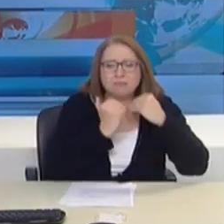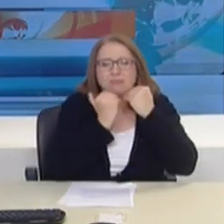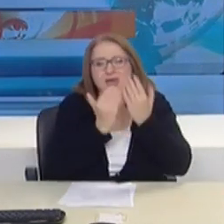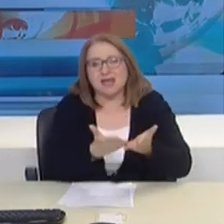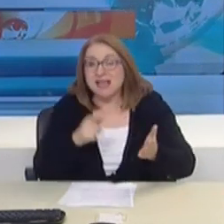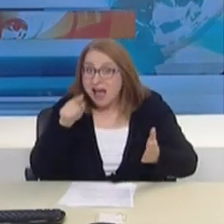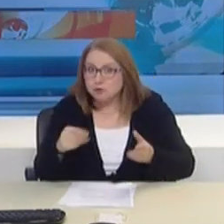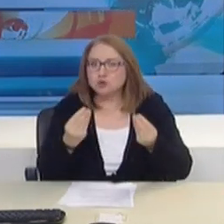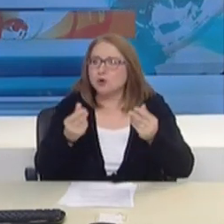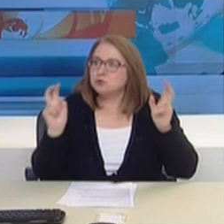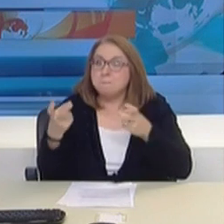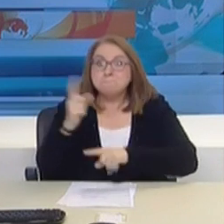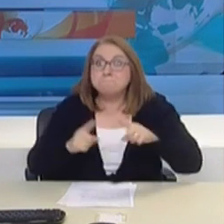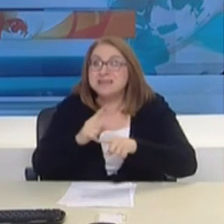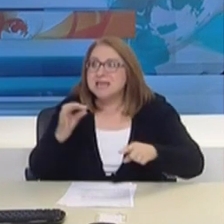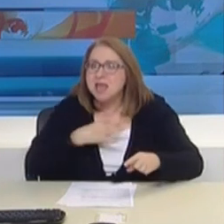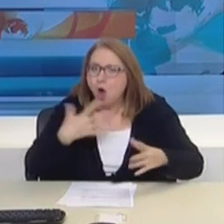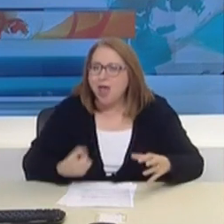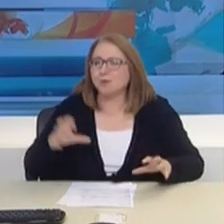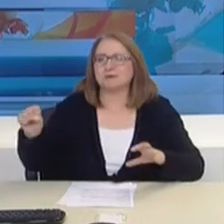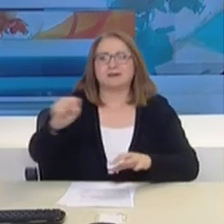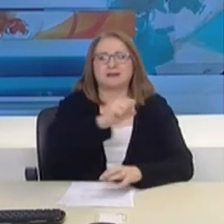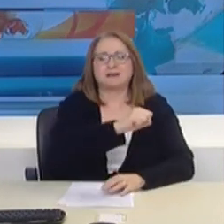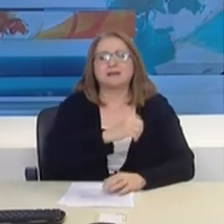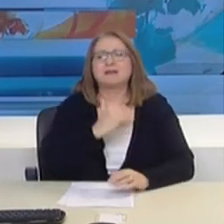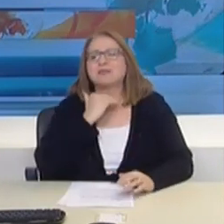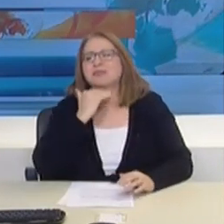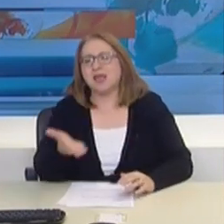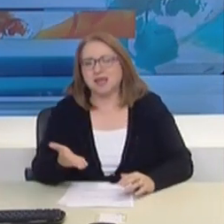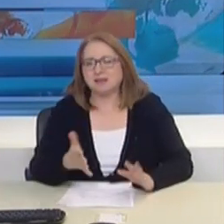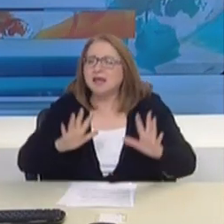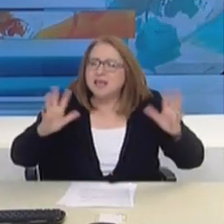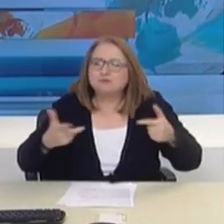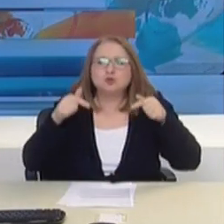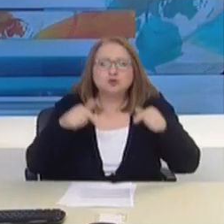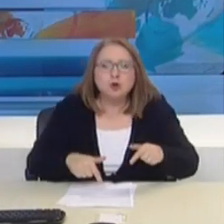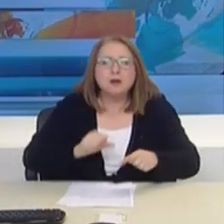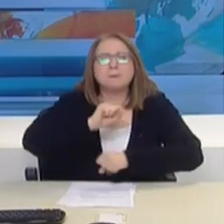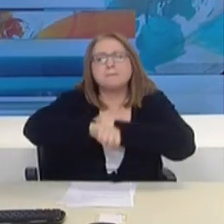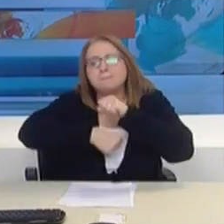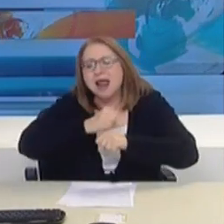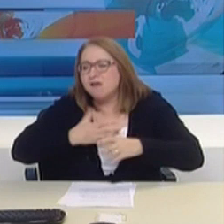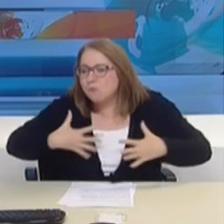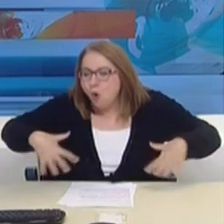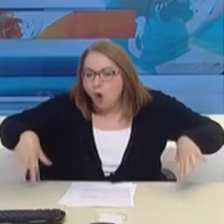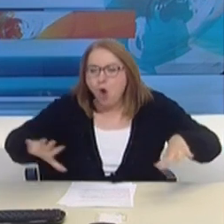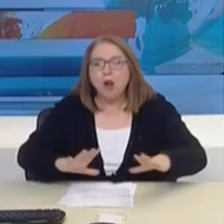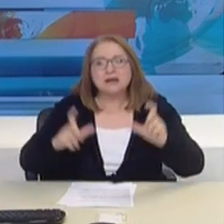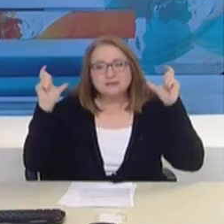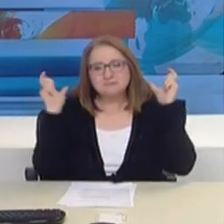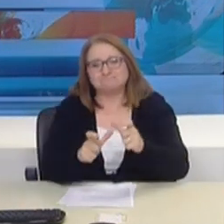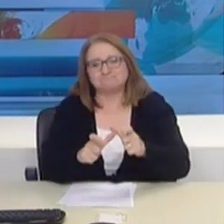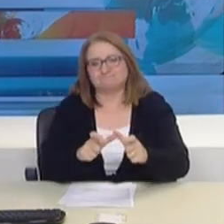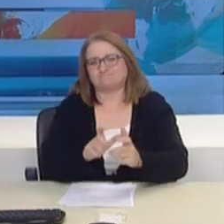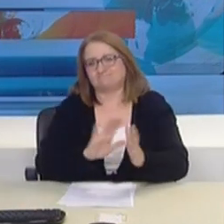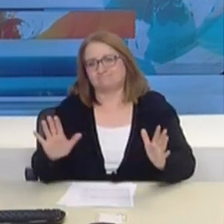εβδομάδες είναι ανάλογη της τιστάνιας προσπάθειας που όλοι μαζί κάνουμε τις τελευταίες εβδομάδες να περιορίσουμε την νόσο. Ελπίζω ότι